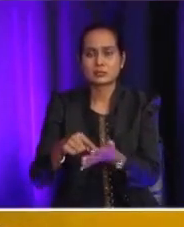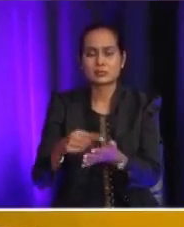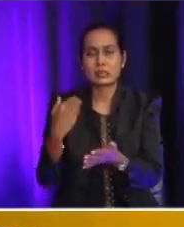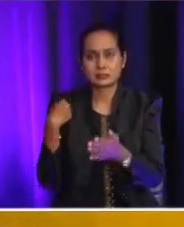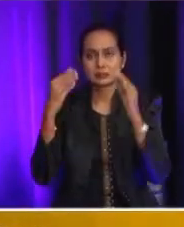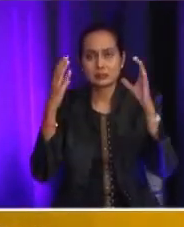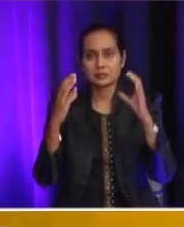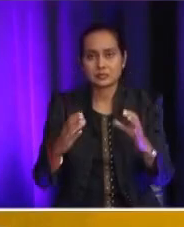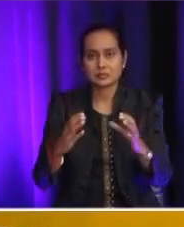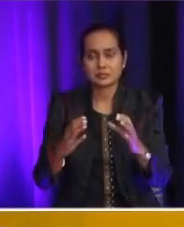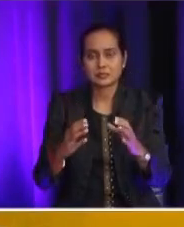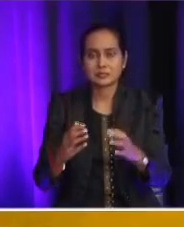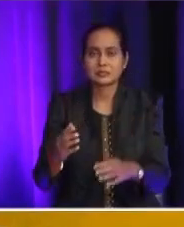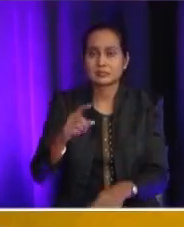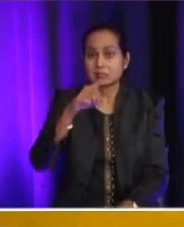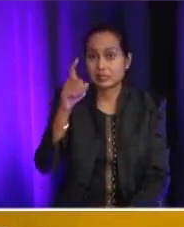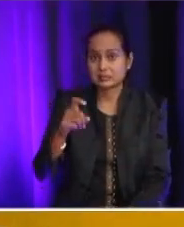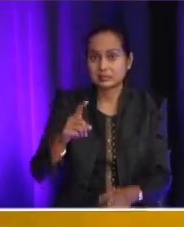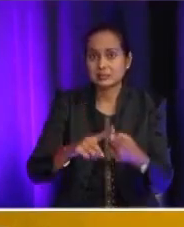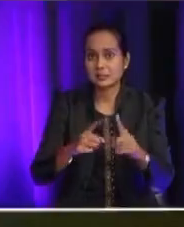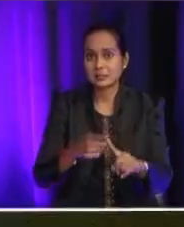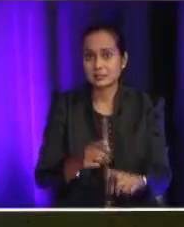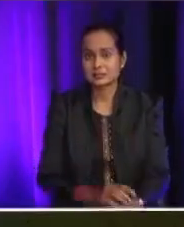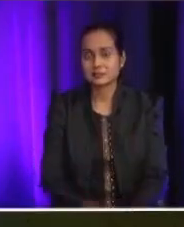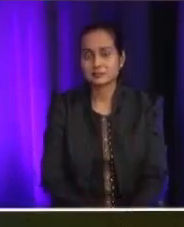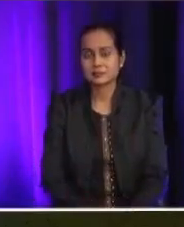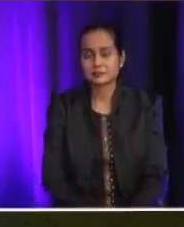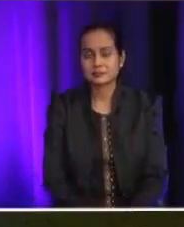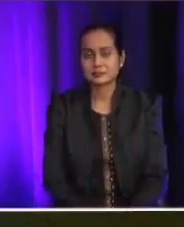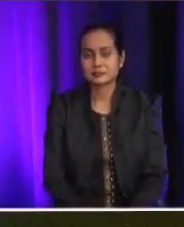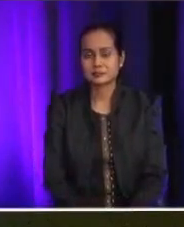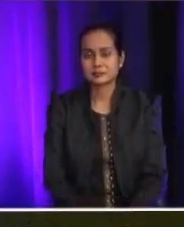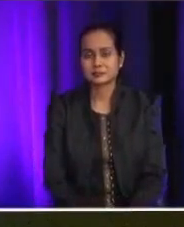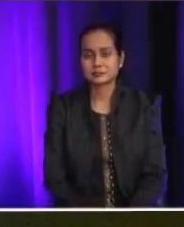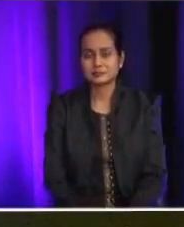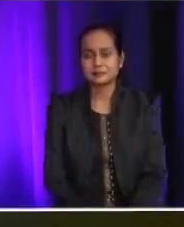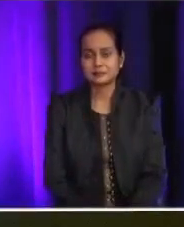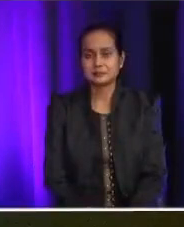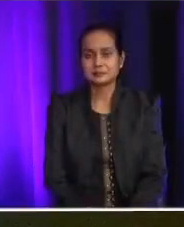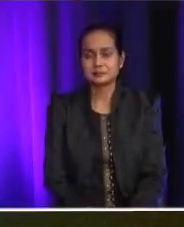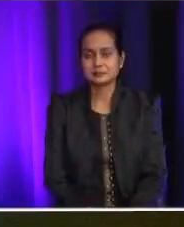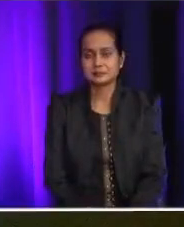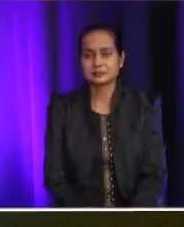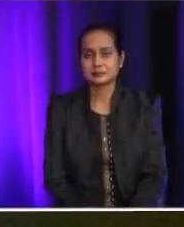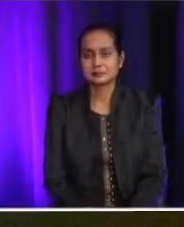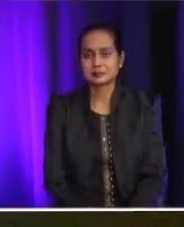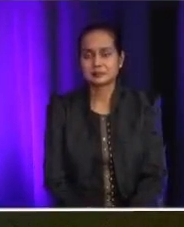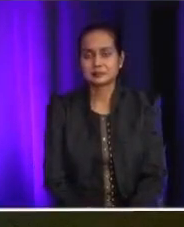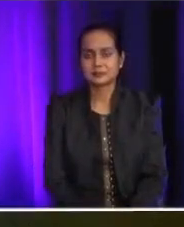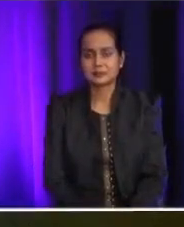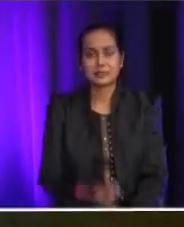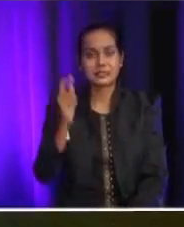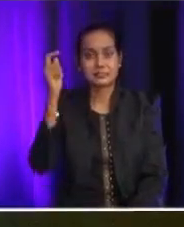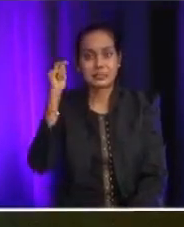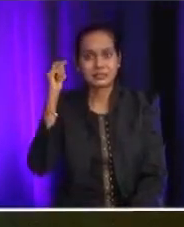dia. Jadi kita tanya kawan-kawan kita ni ya. Saya pasti mereka tahu. Ya, kan, mestilah cikgu tahu, dah study kan tadi, dah apa ulang